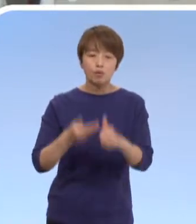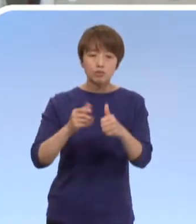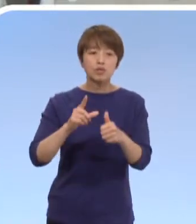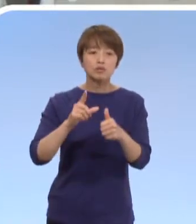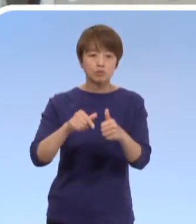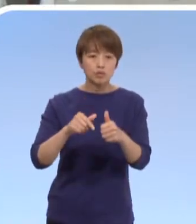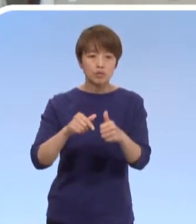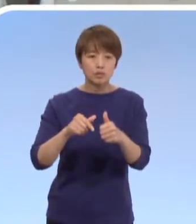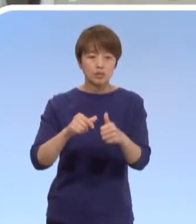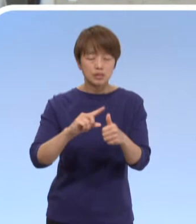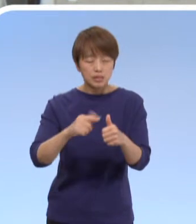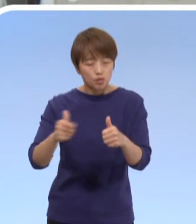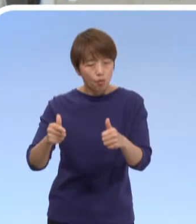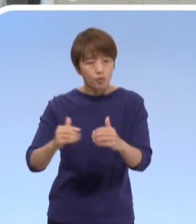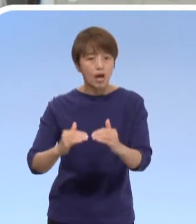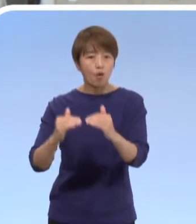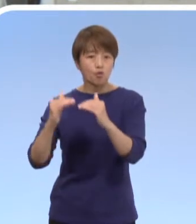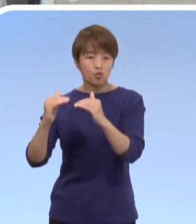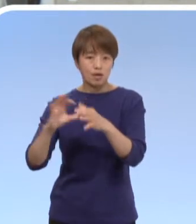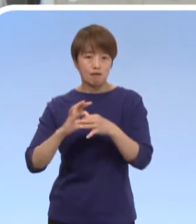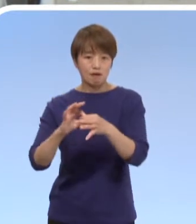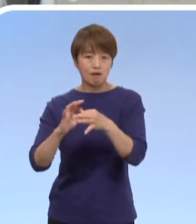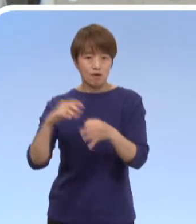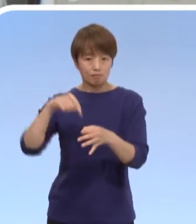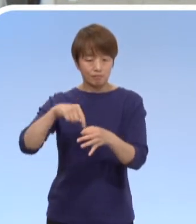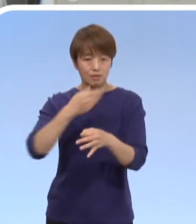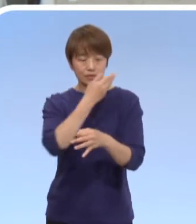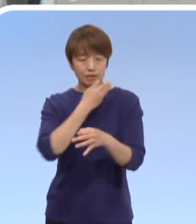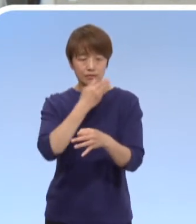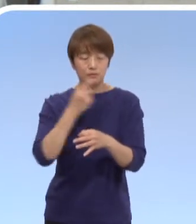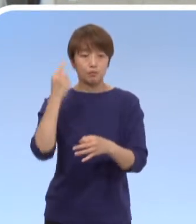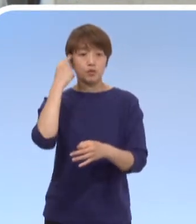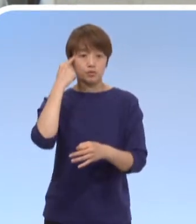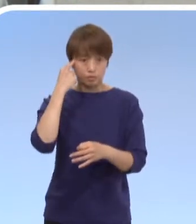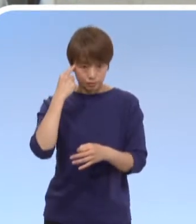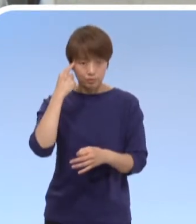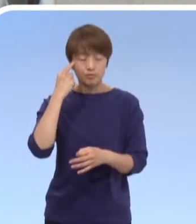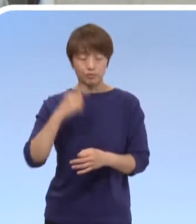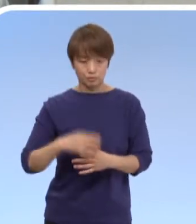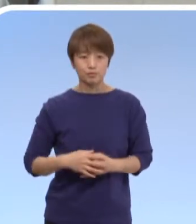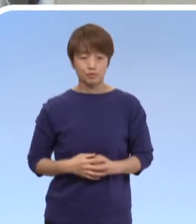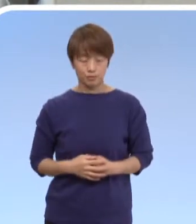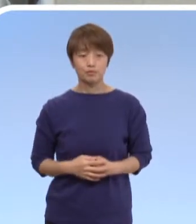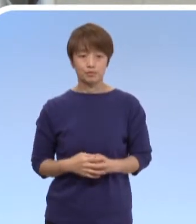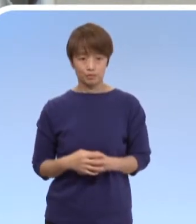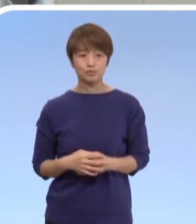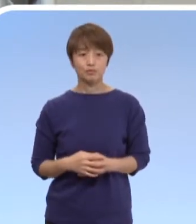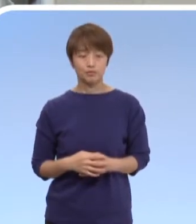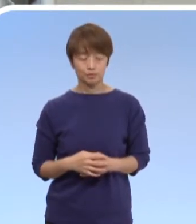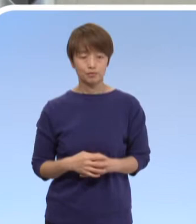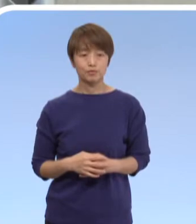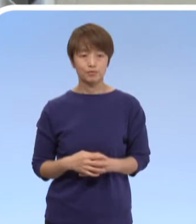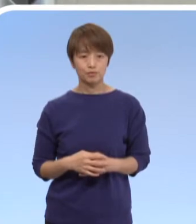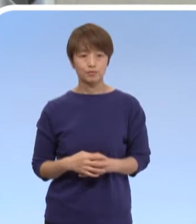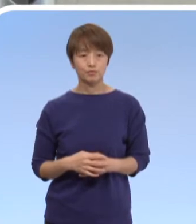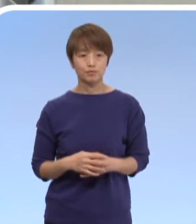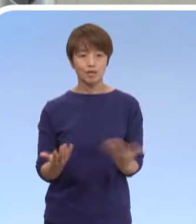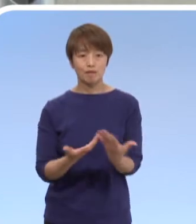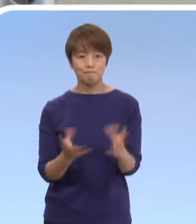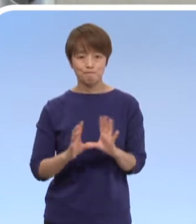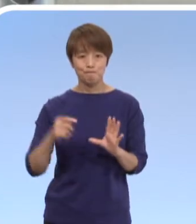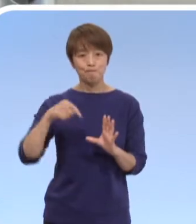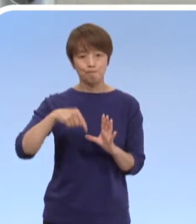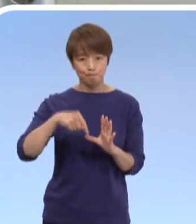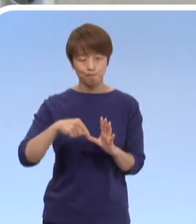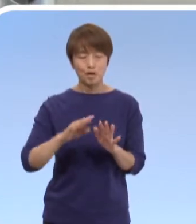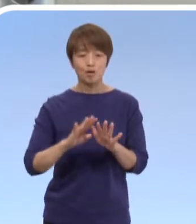もが育つ時にやっぱりいろんな大人が関わって育つことってすごく大事やと思うんですね。でそういう意味でこのファ